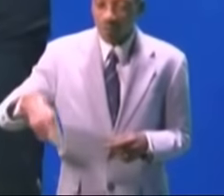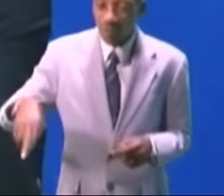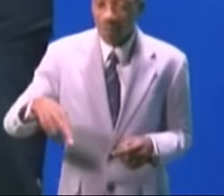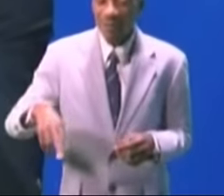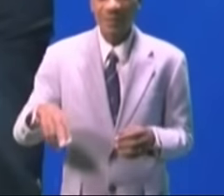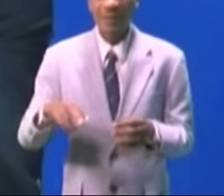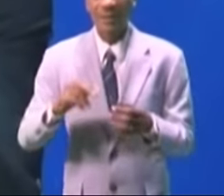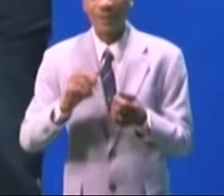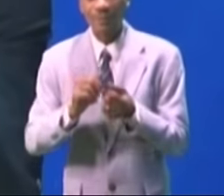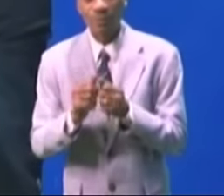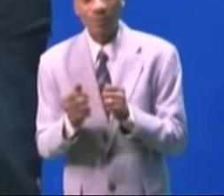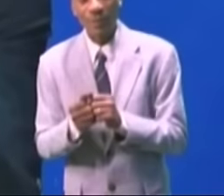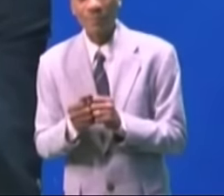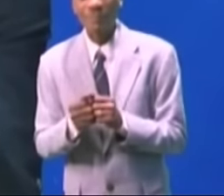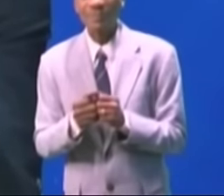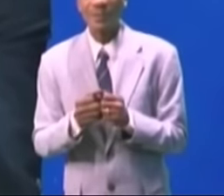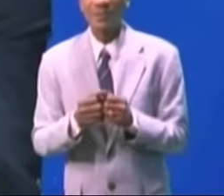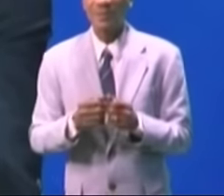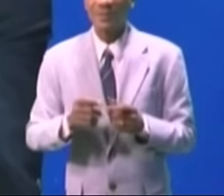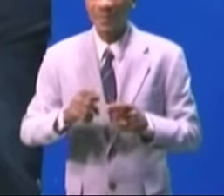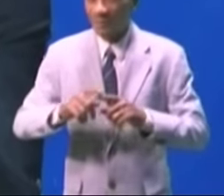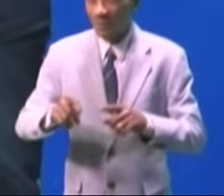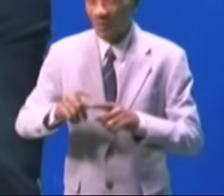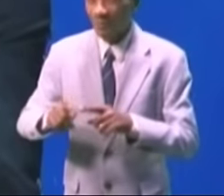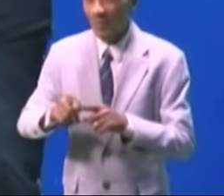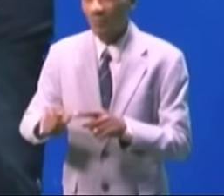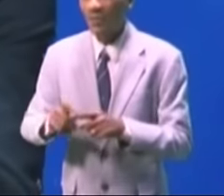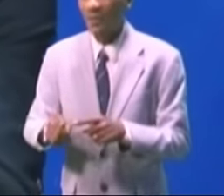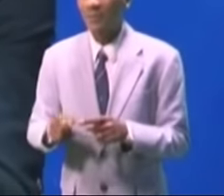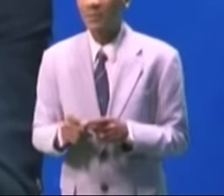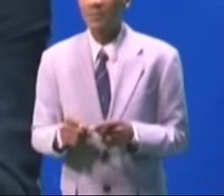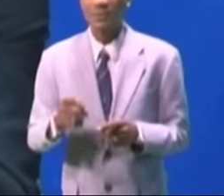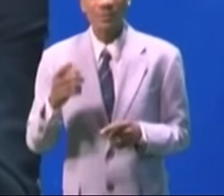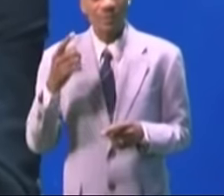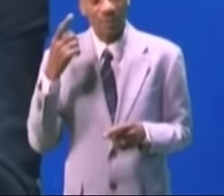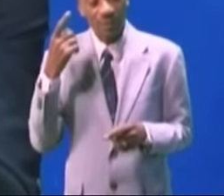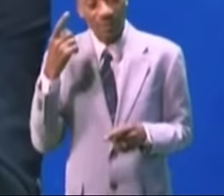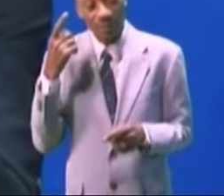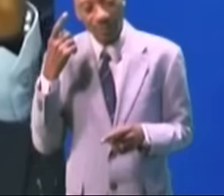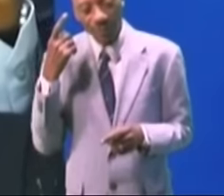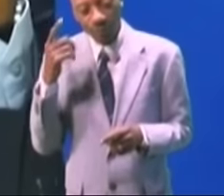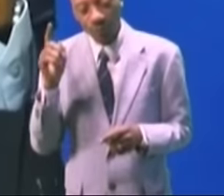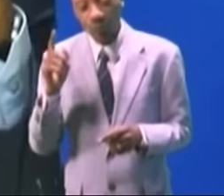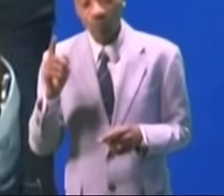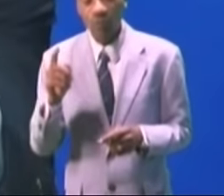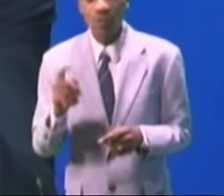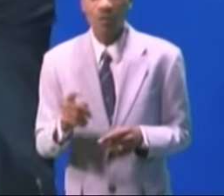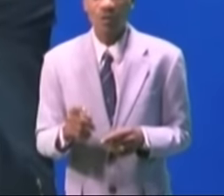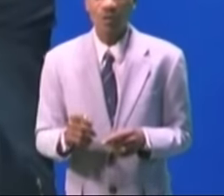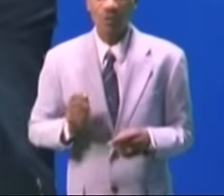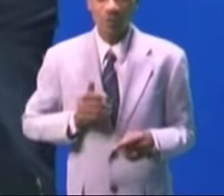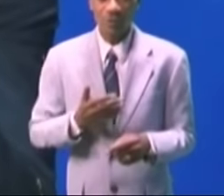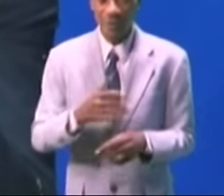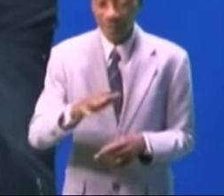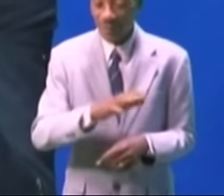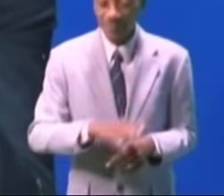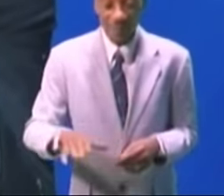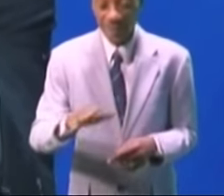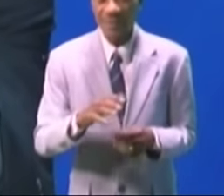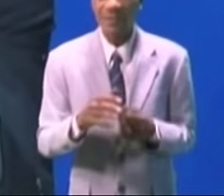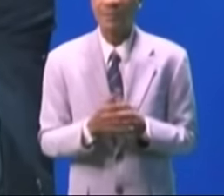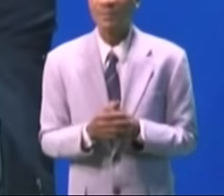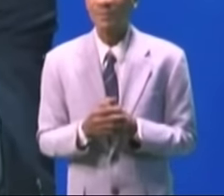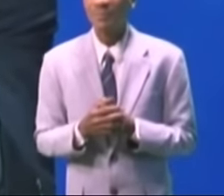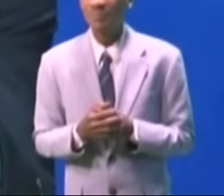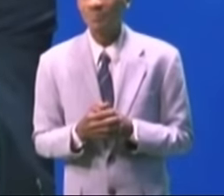apporté une part de lumière dans l'entreprise criminelle et des pillages du président Rwandais. Nous allons maintenir la vigilance et